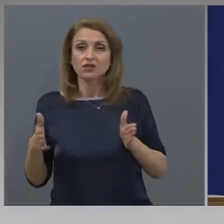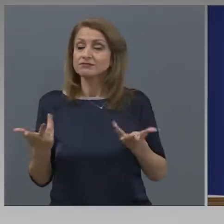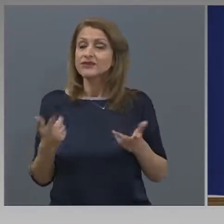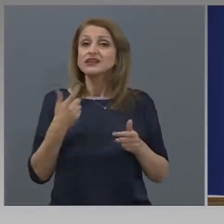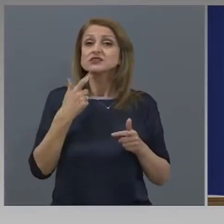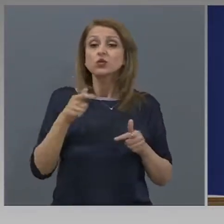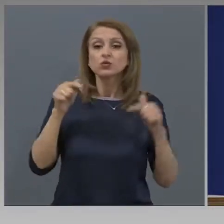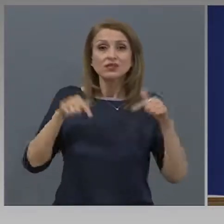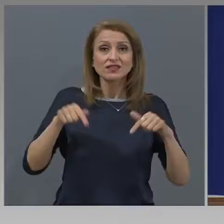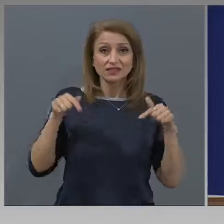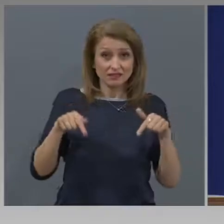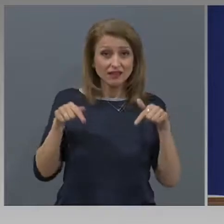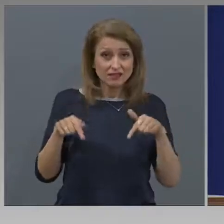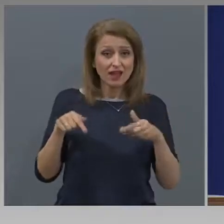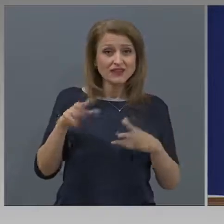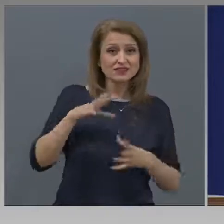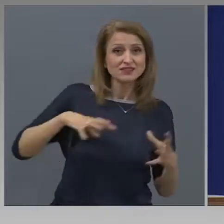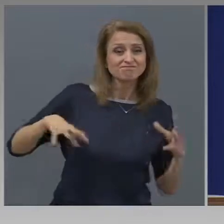е